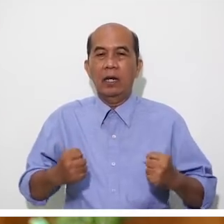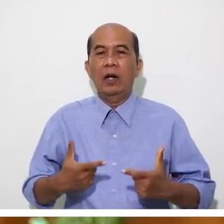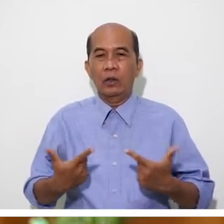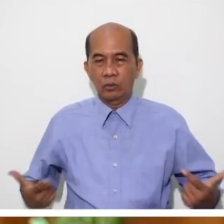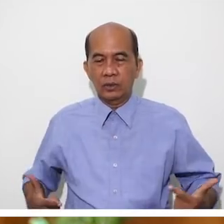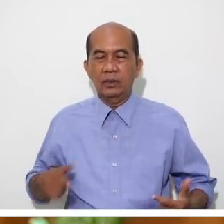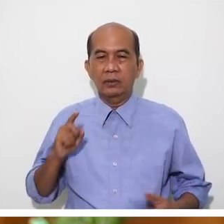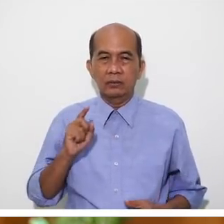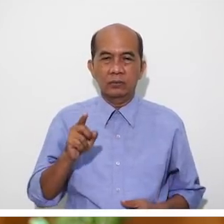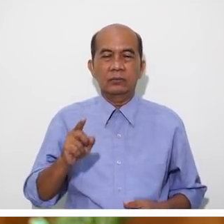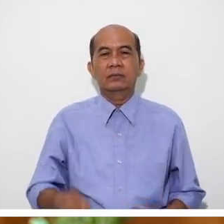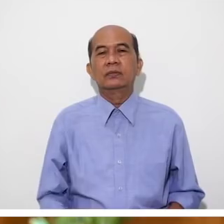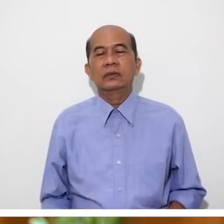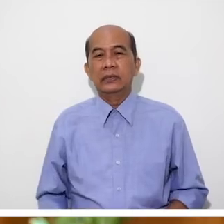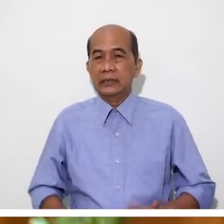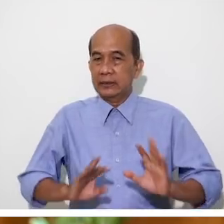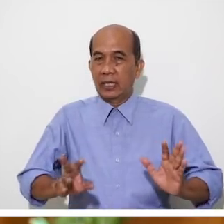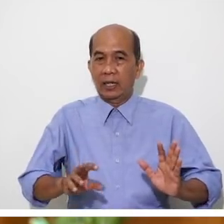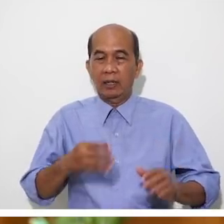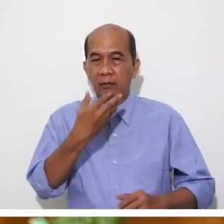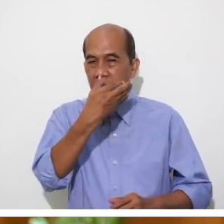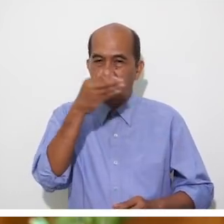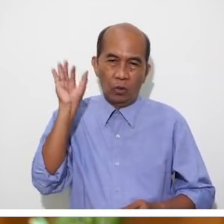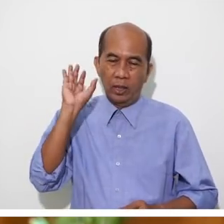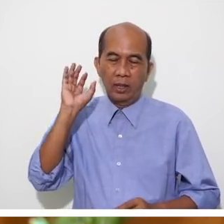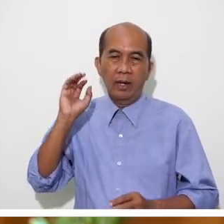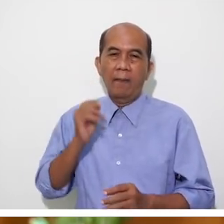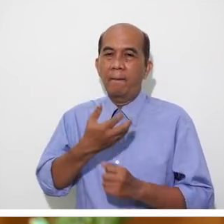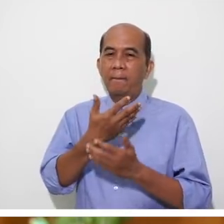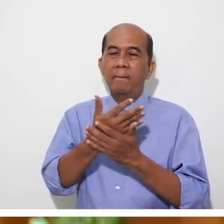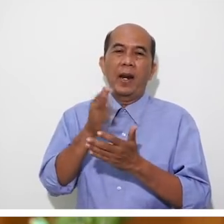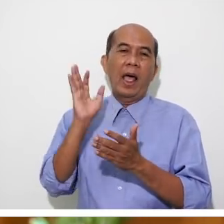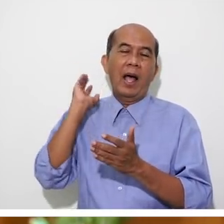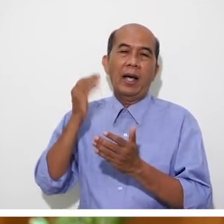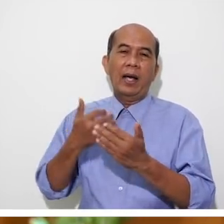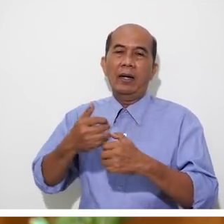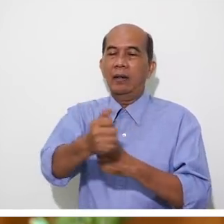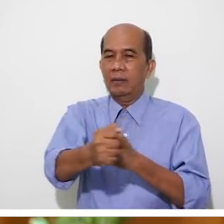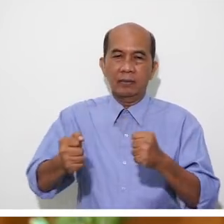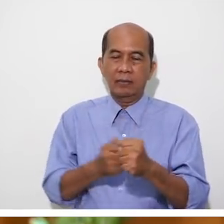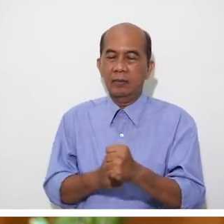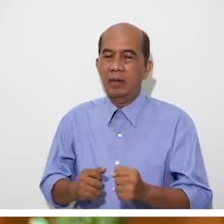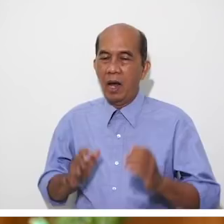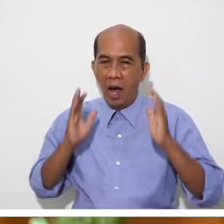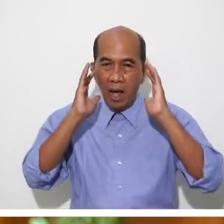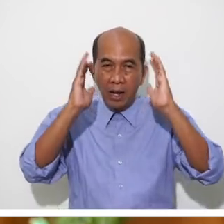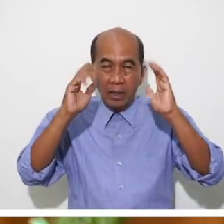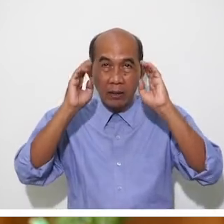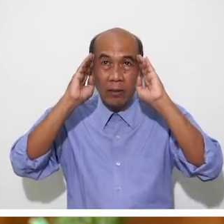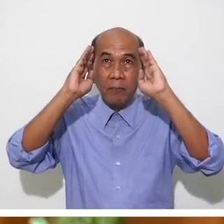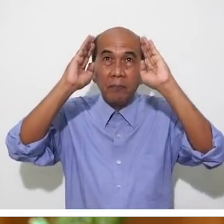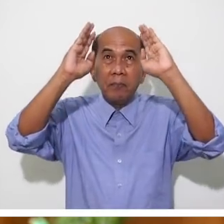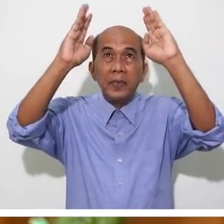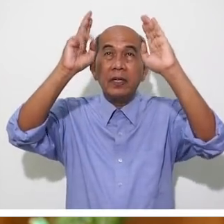lagi, jangan menengok ke belakang. Arahkan pikiranmu pada pikiran Tuhan,